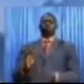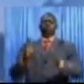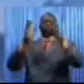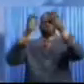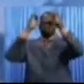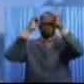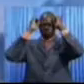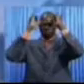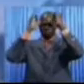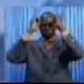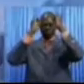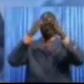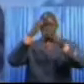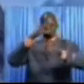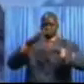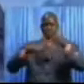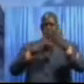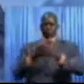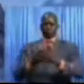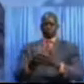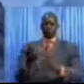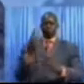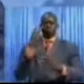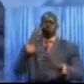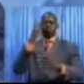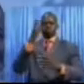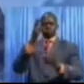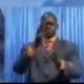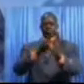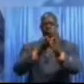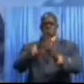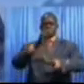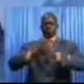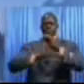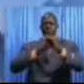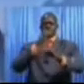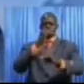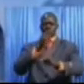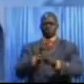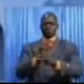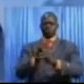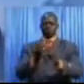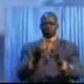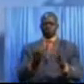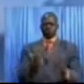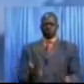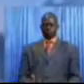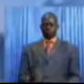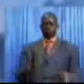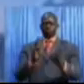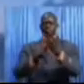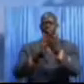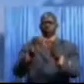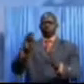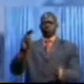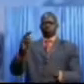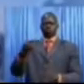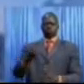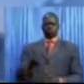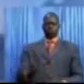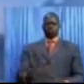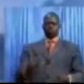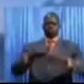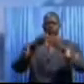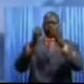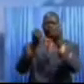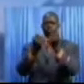L'éducation pour tous, voici l'ambition de Handicap International et le cadre de concertation des ONG et associations actives